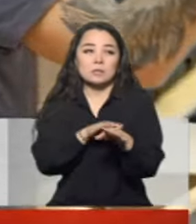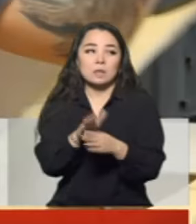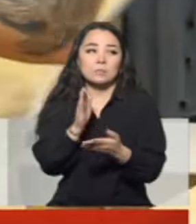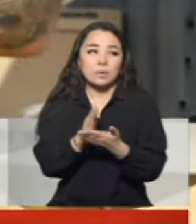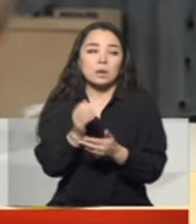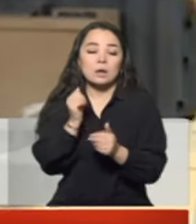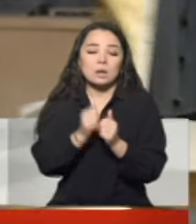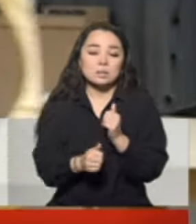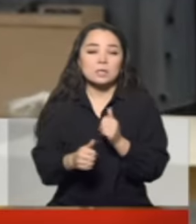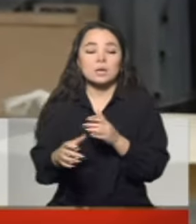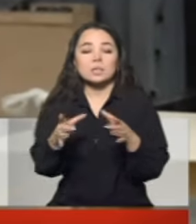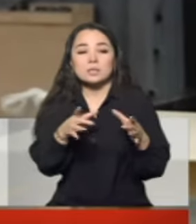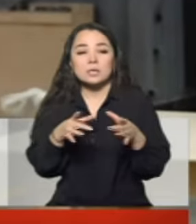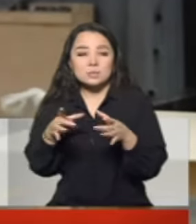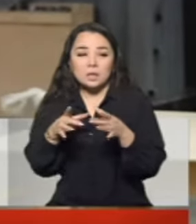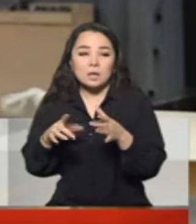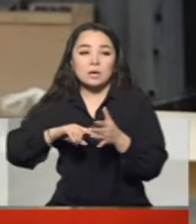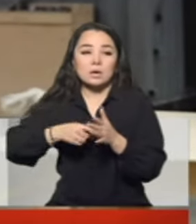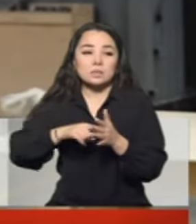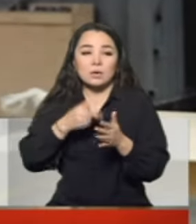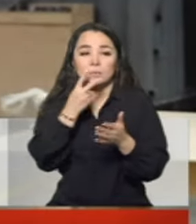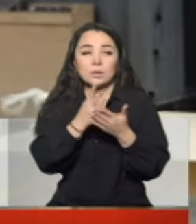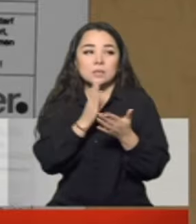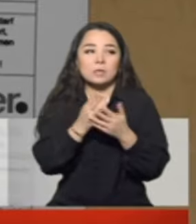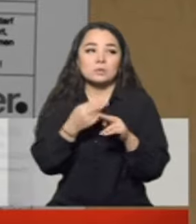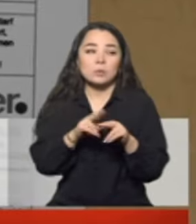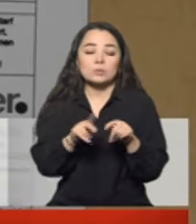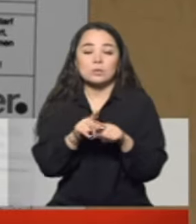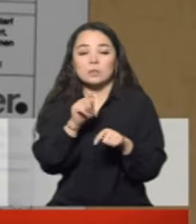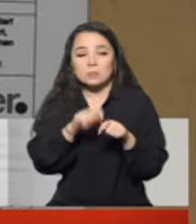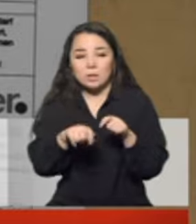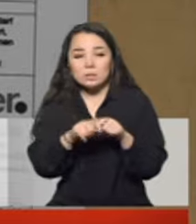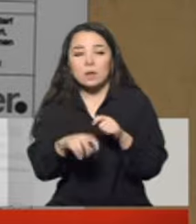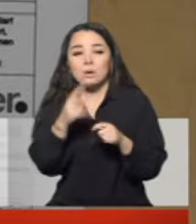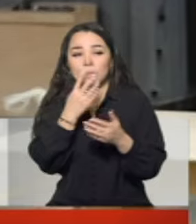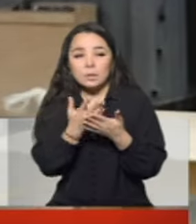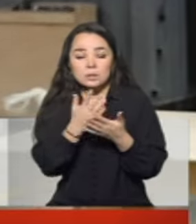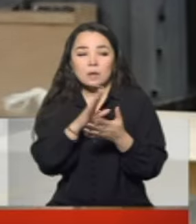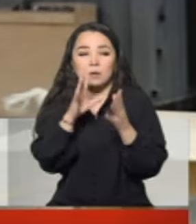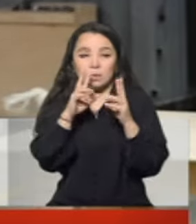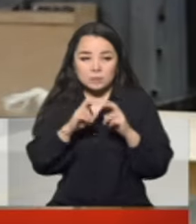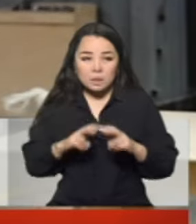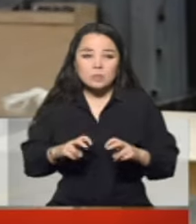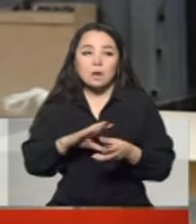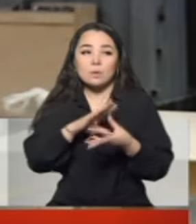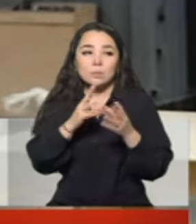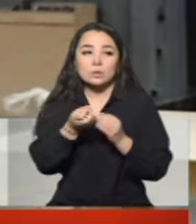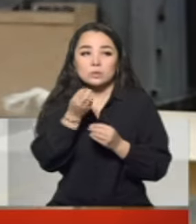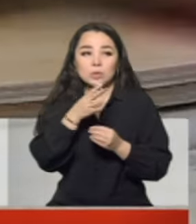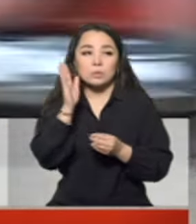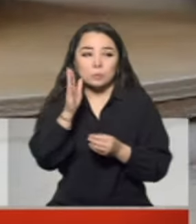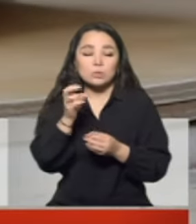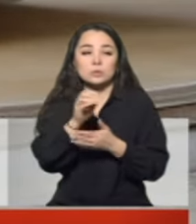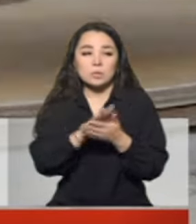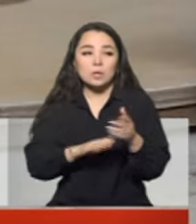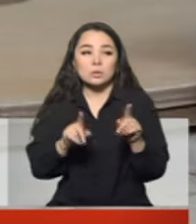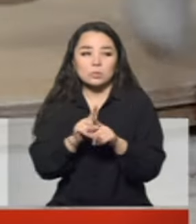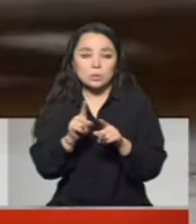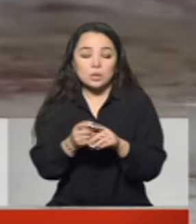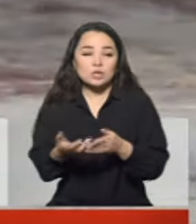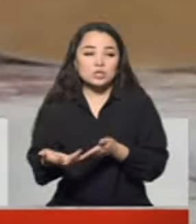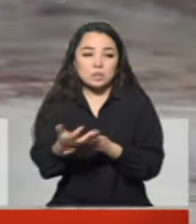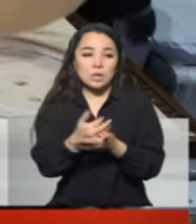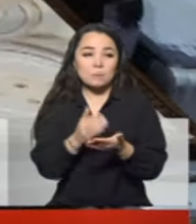Қазды тексерін, апетке. Бәрін қарап, тексеріп. Бәрі жақсы болса, ұзы манағыдай шығарып, осылай